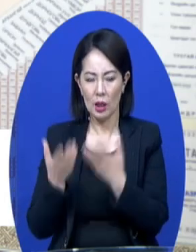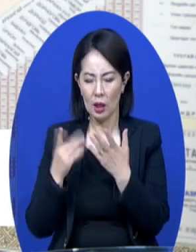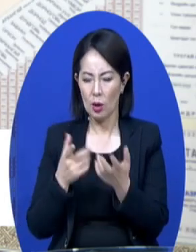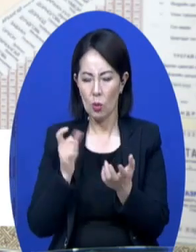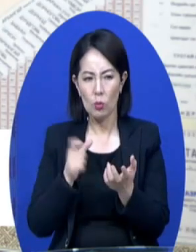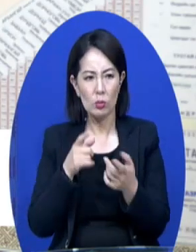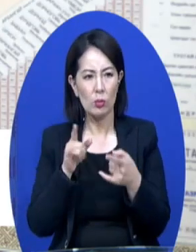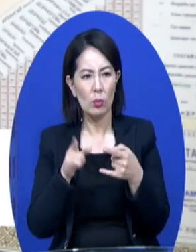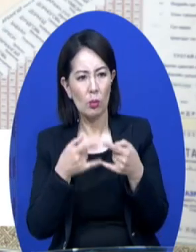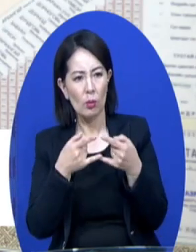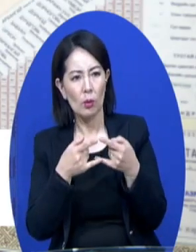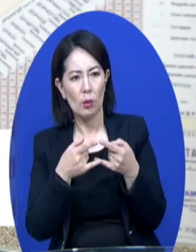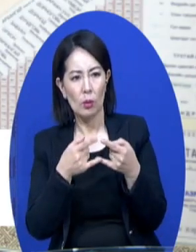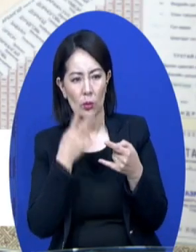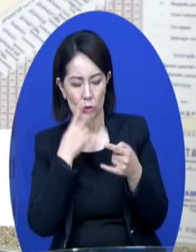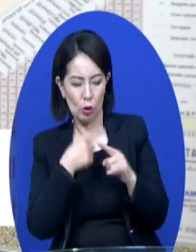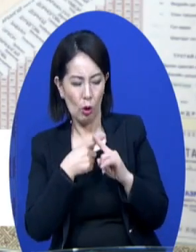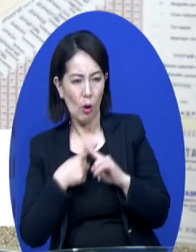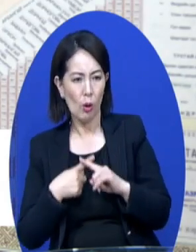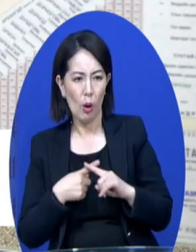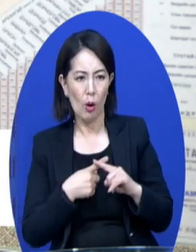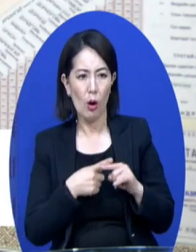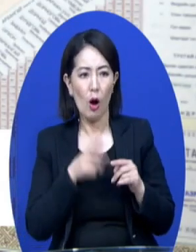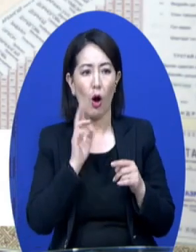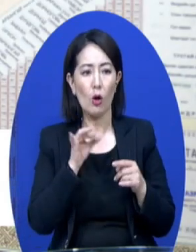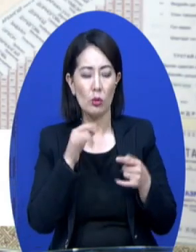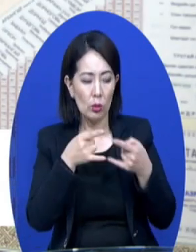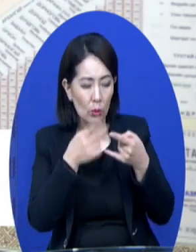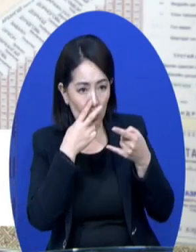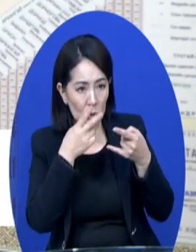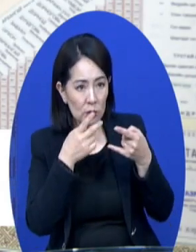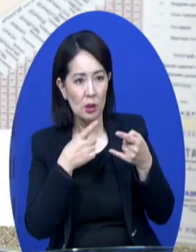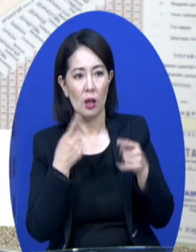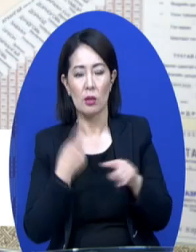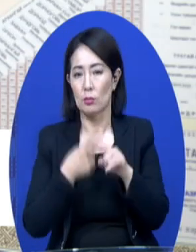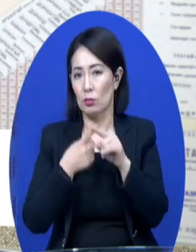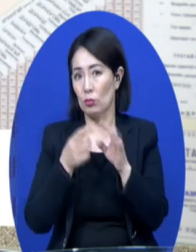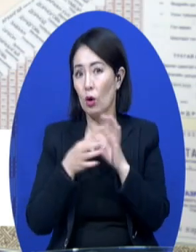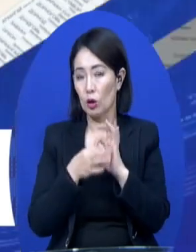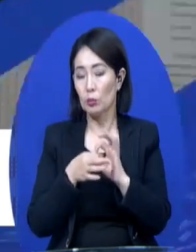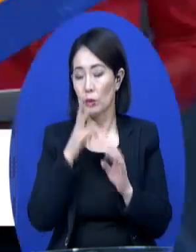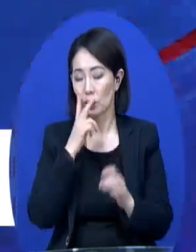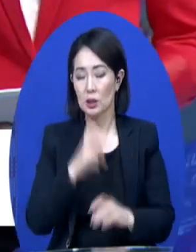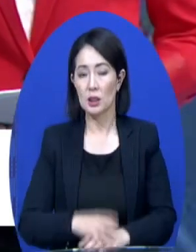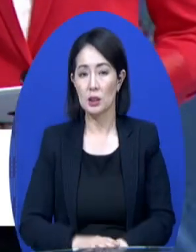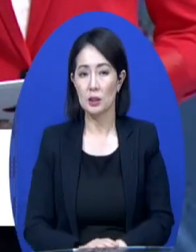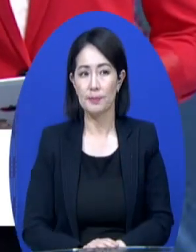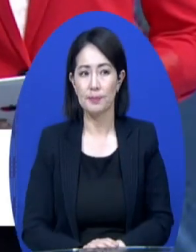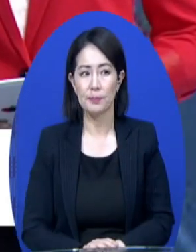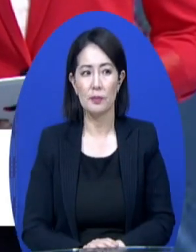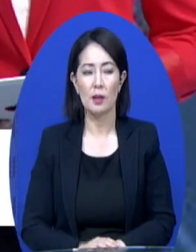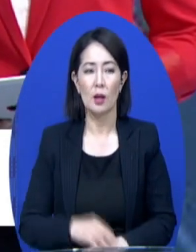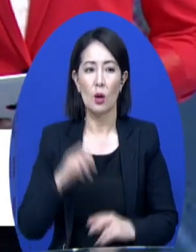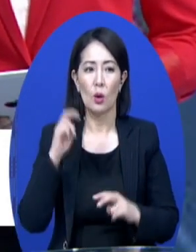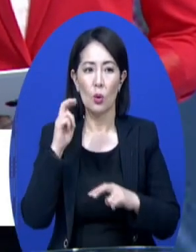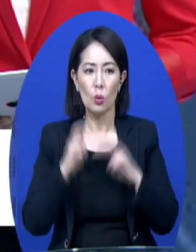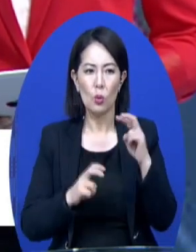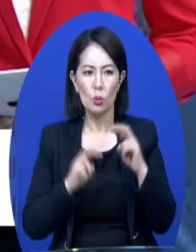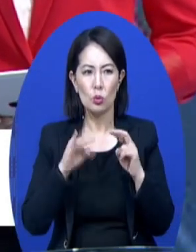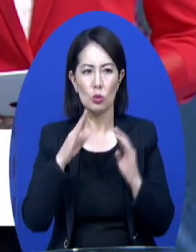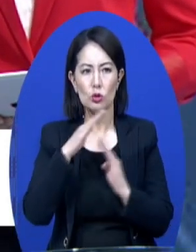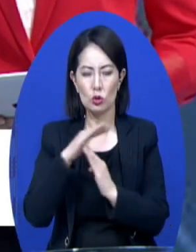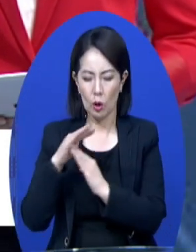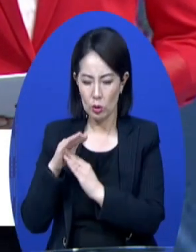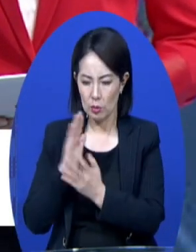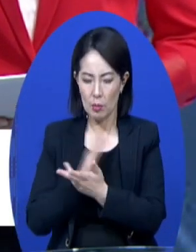ийм хөл хөрөнд ороод контент үүсэх үзэлт бол огц юм нэгж байгаа талбатай гэж ингэж үзэж байна. Үйлдвэрлэл нь зовсонг байдалд